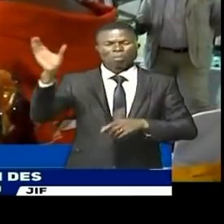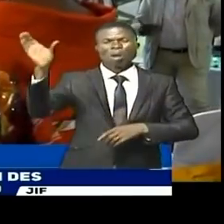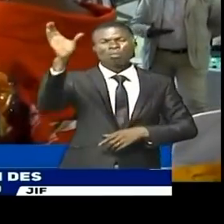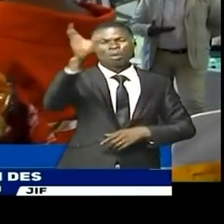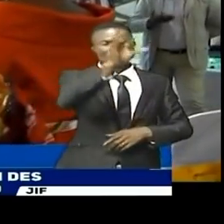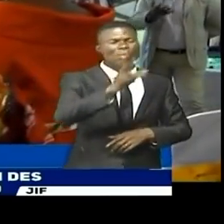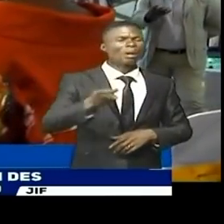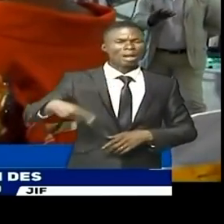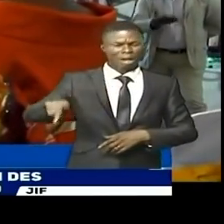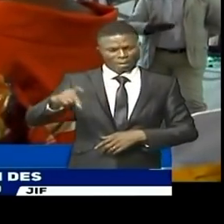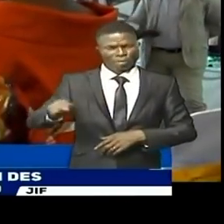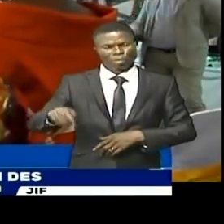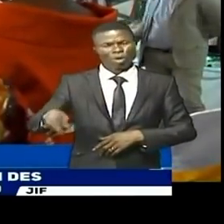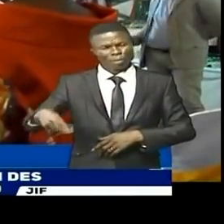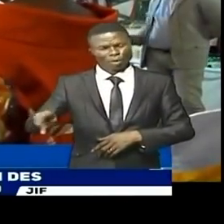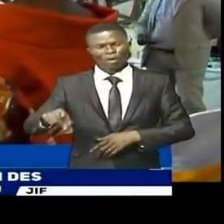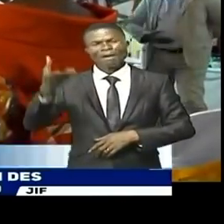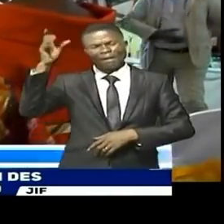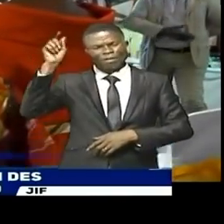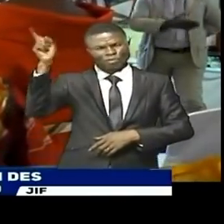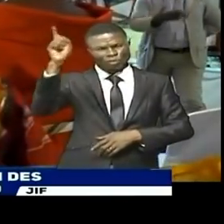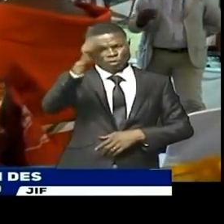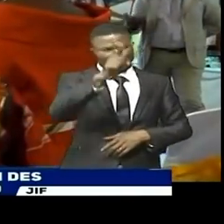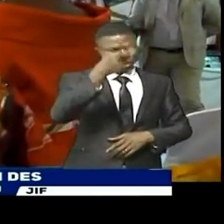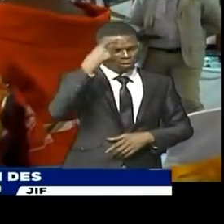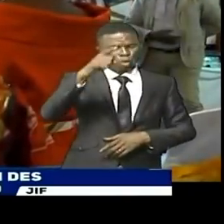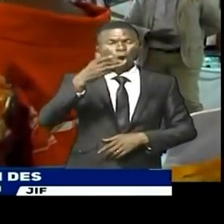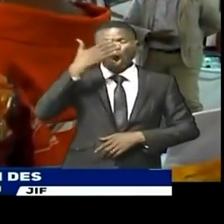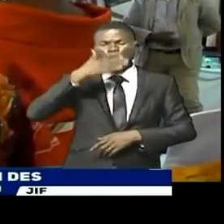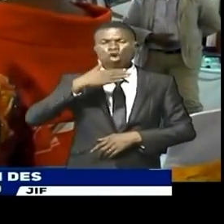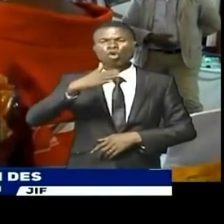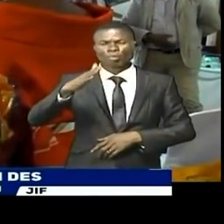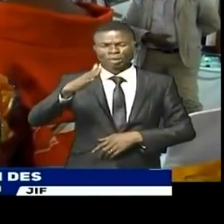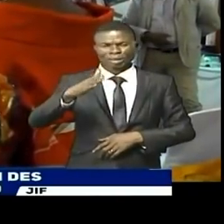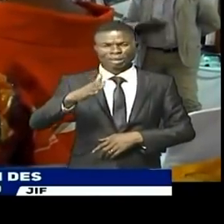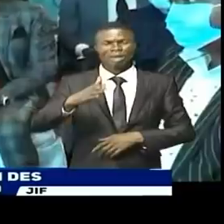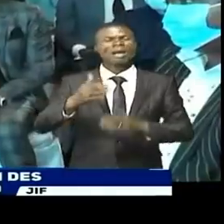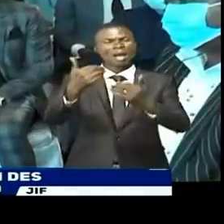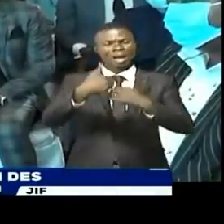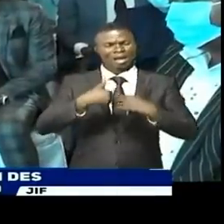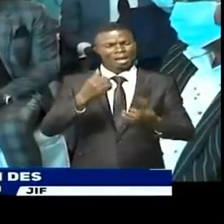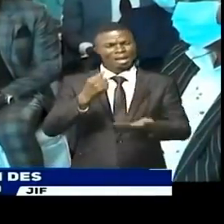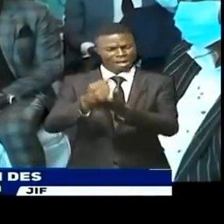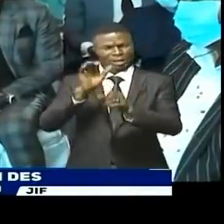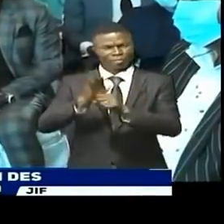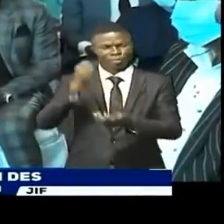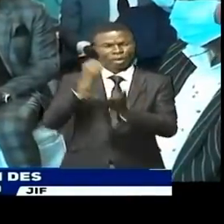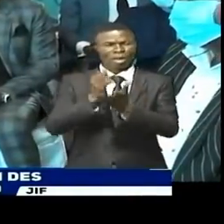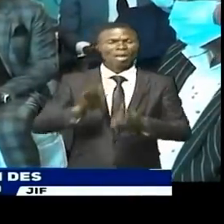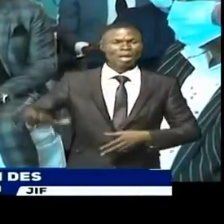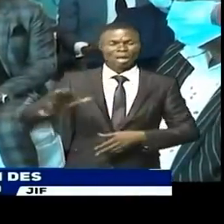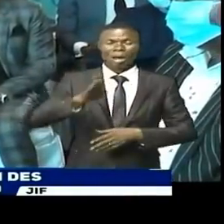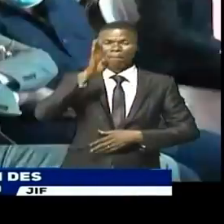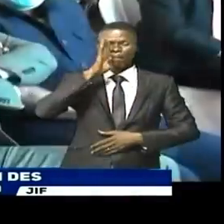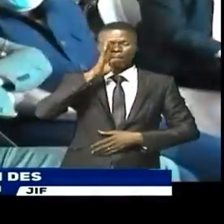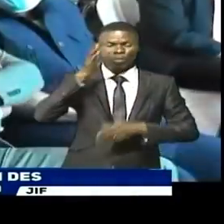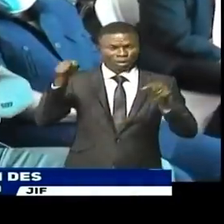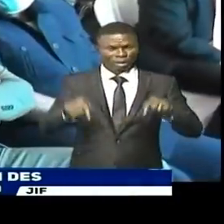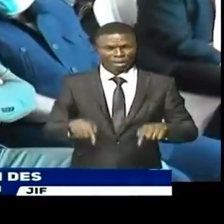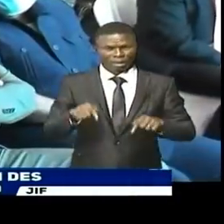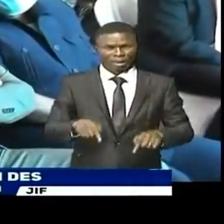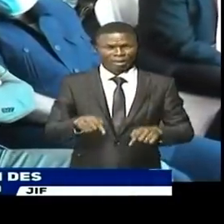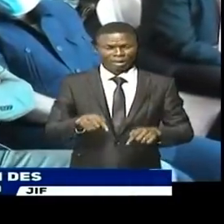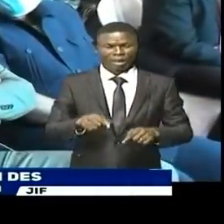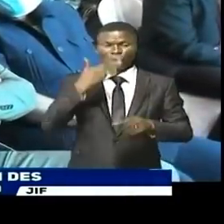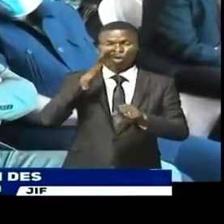provinces dans les territoires dans nos villages pour que les hôpitaux l'ambassadeur dû royaume de belgique en rdc qui a